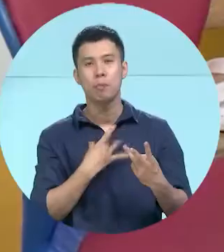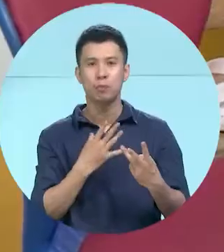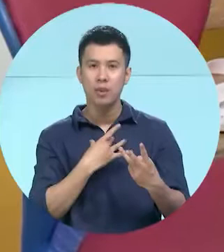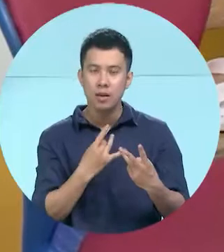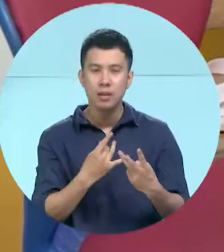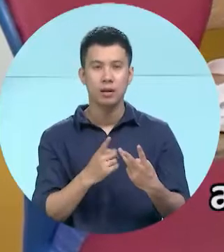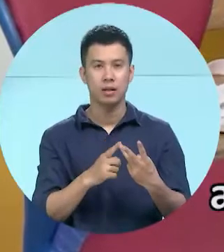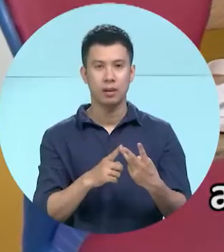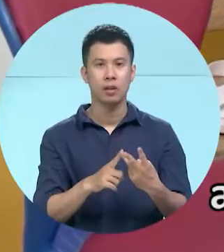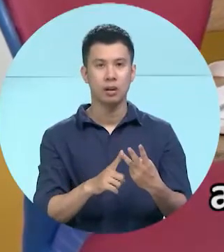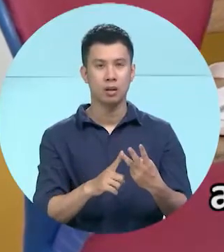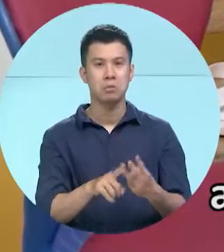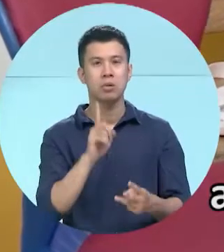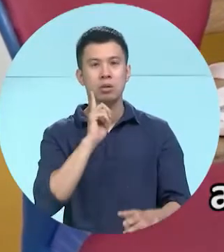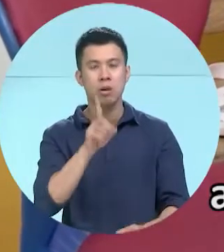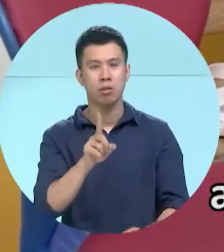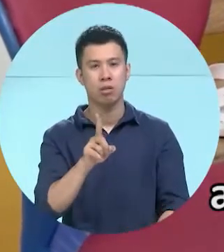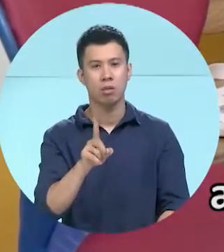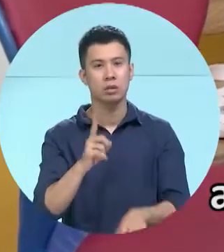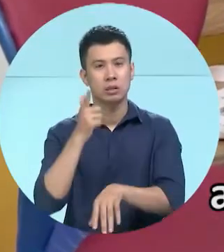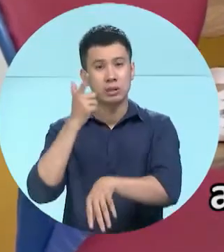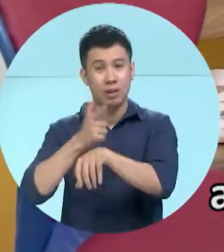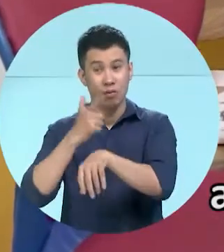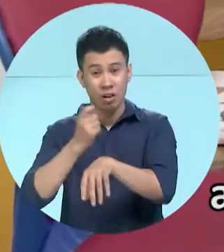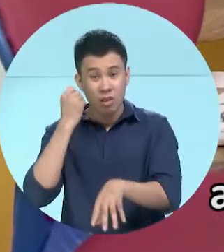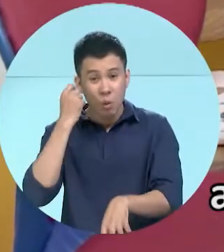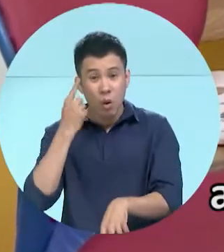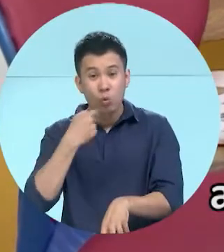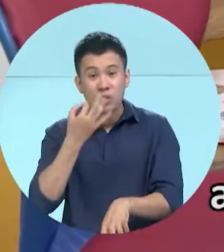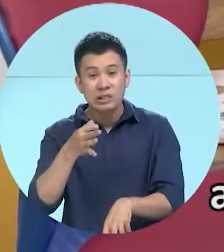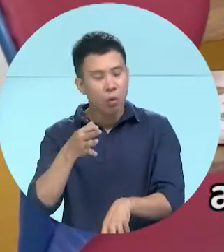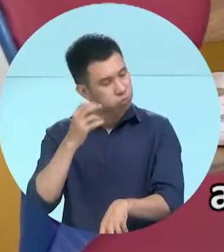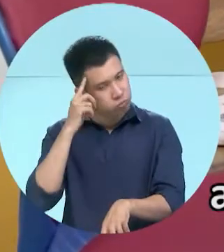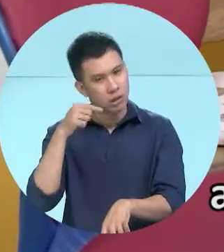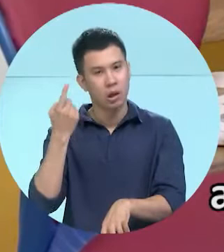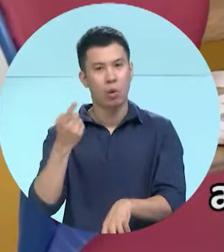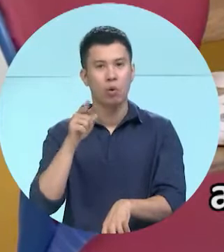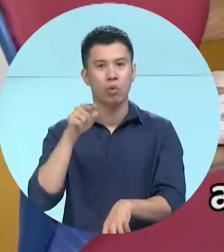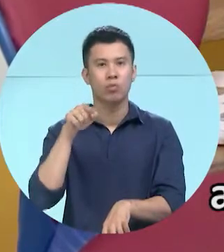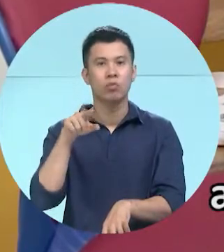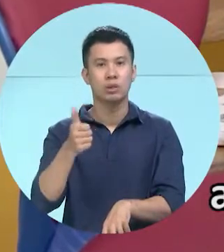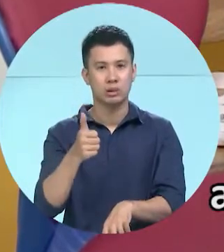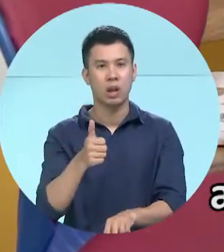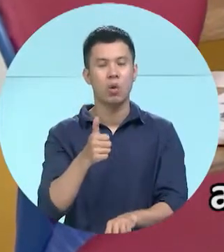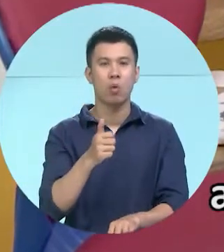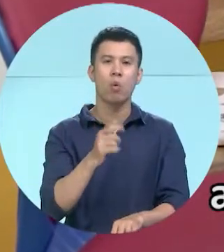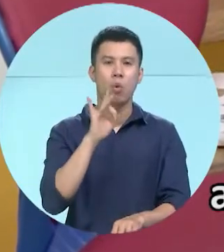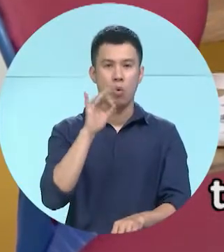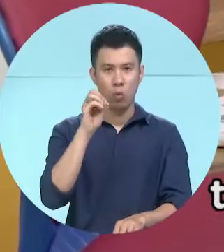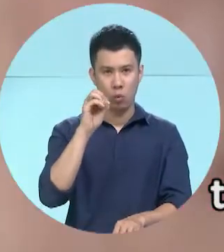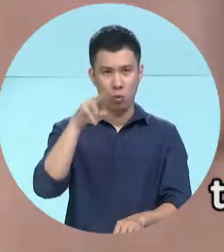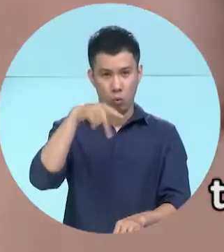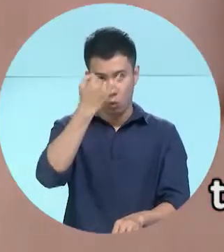tỏ sở thích của mình. Tuy nhiên, không phải lúc nào giáo viên cũng có thể hiểu hết điều Hoàng diễn đạt vì vốn ngôn ngữ ký hiệu của Hoàng còn hạn